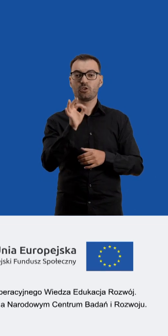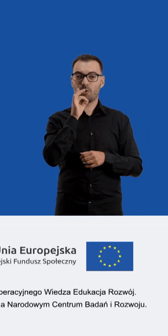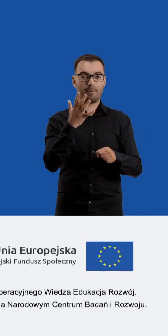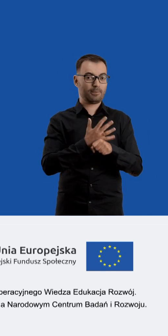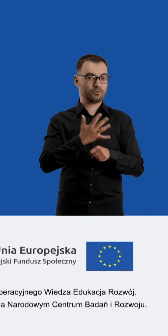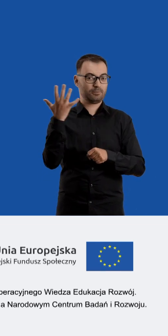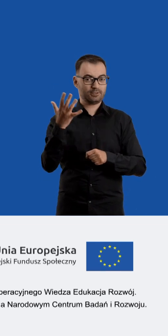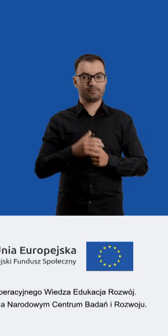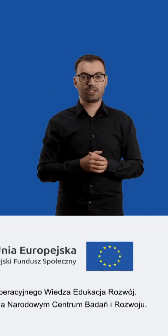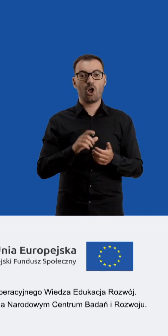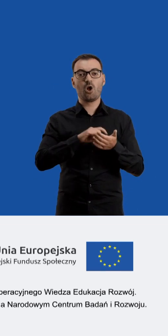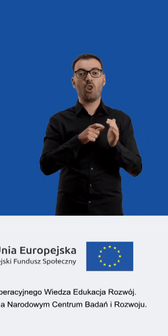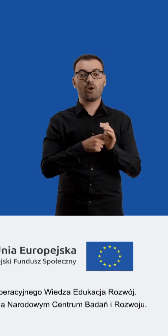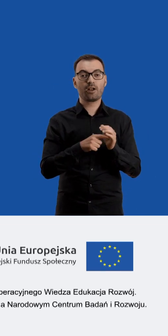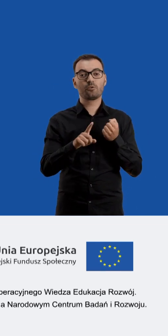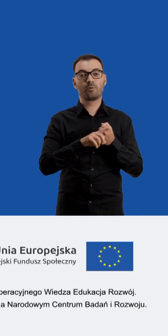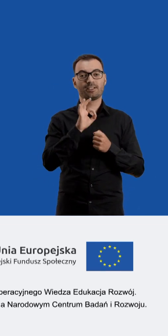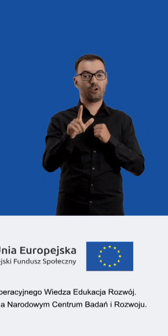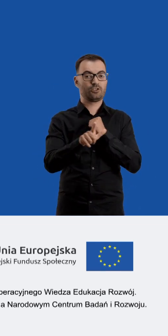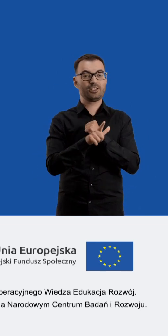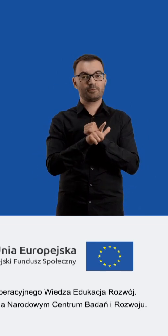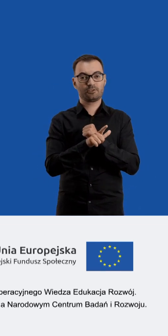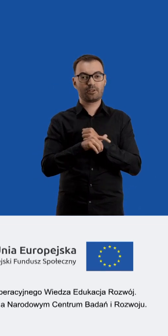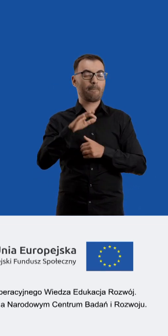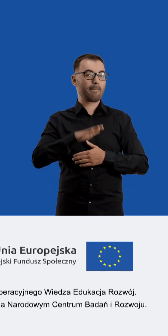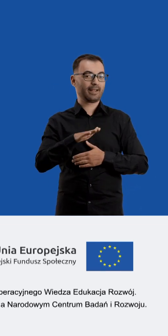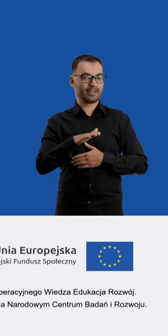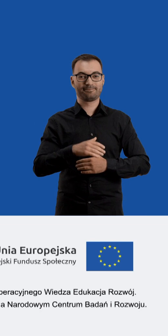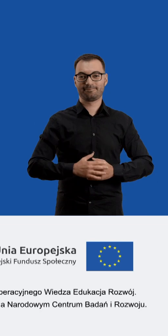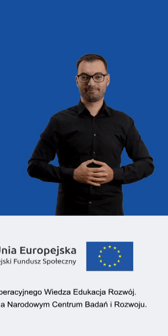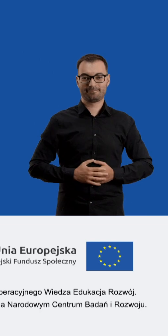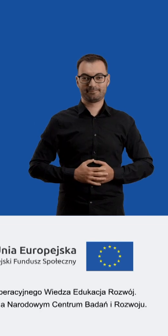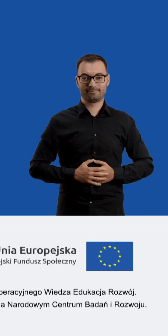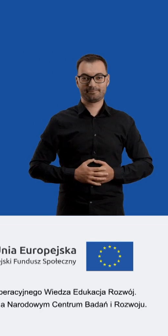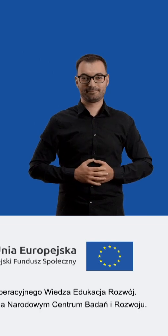Lingwistyki Stosowanej przy ulicy Dobrej 55, pokój 070 na parterze.